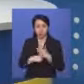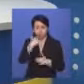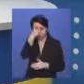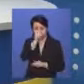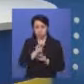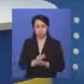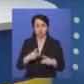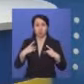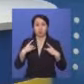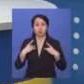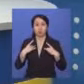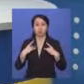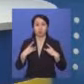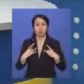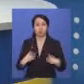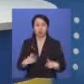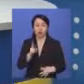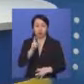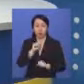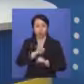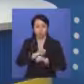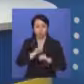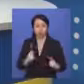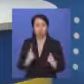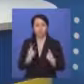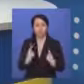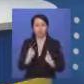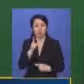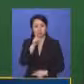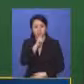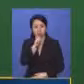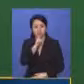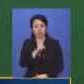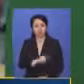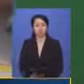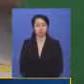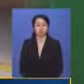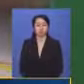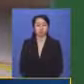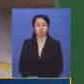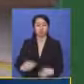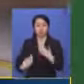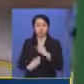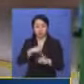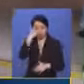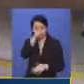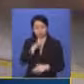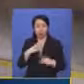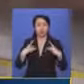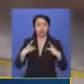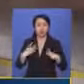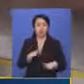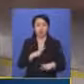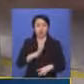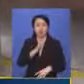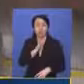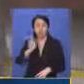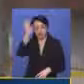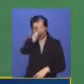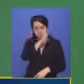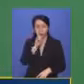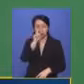поздравили герои всеми известных сказок. Подробности далее. На новогоднем утреннике собрались Снегурочка,